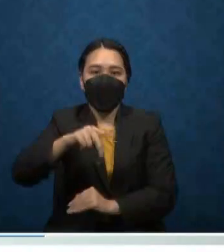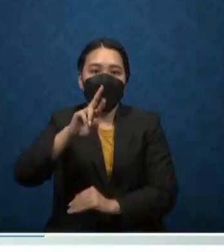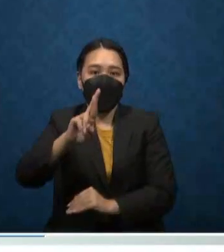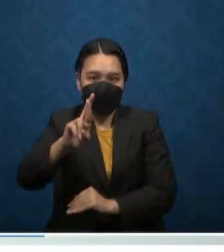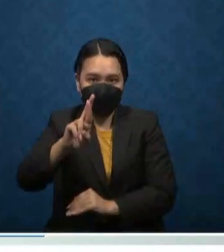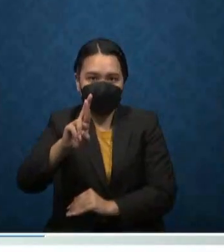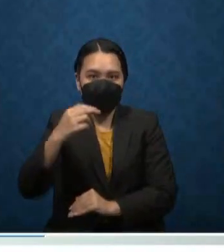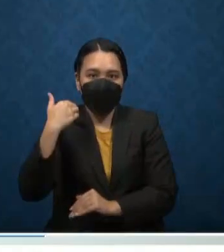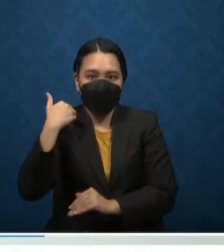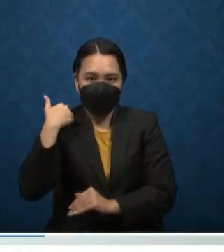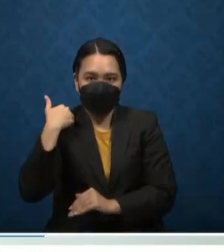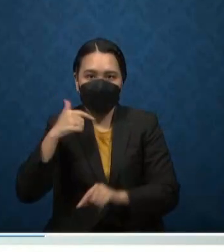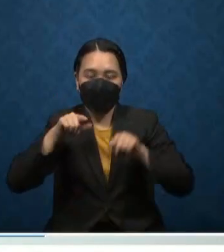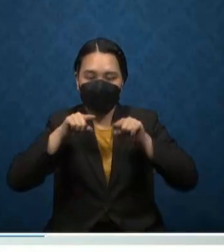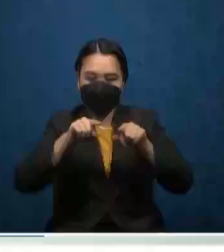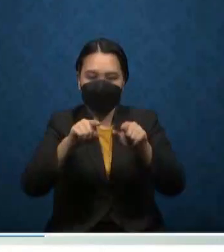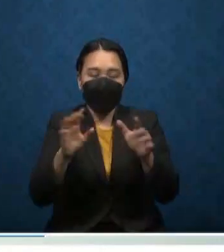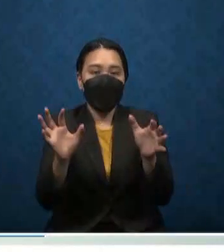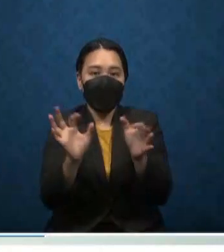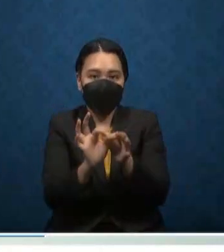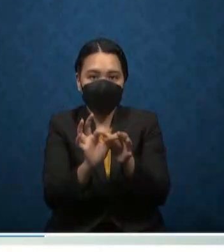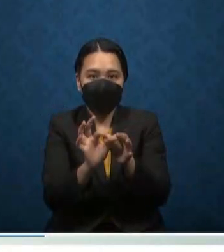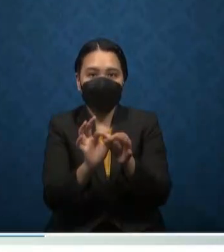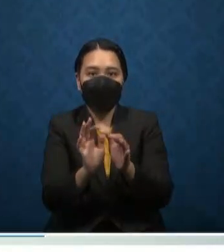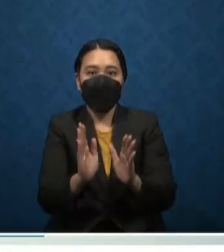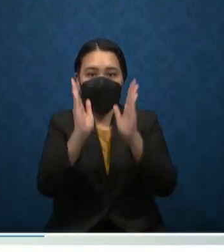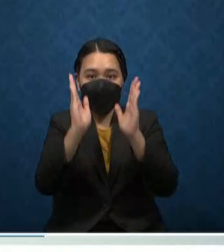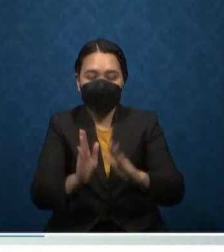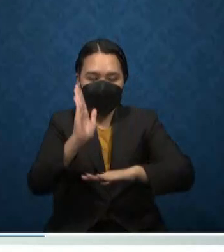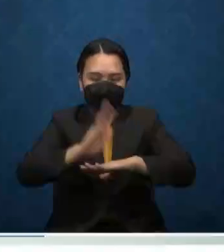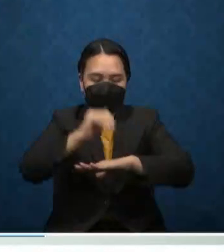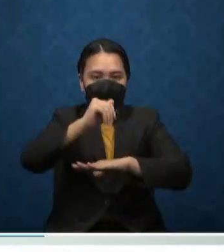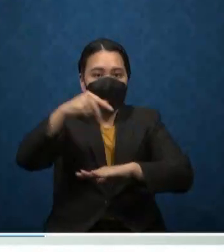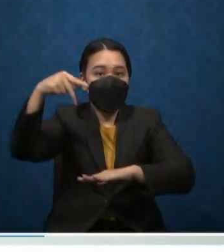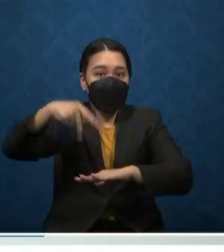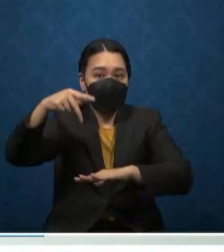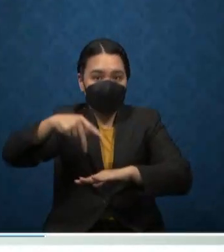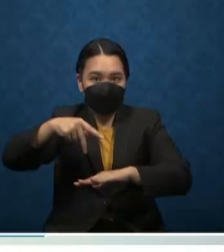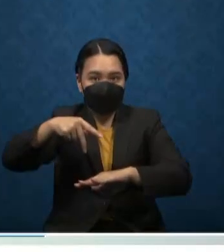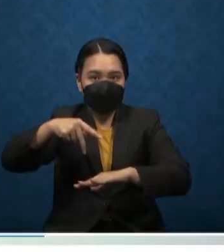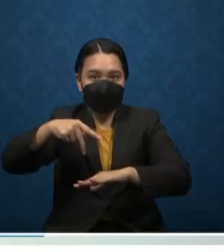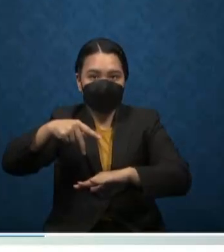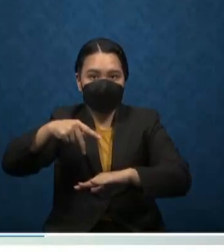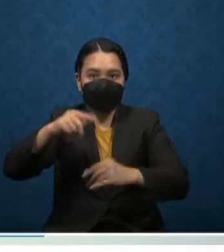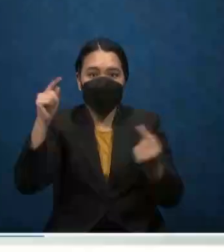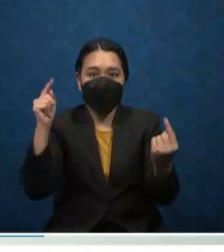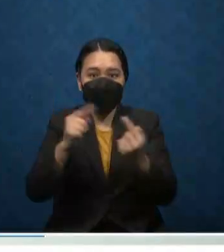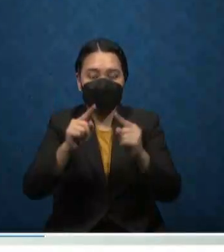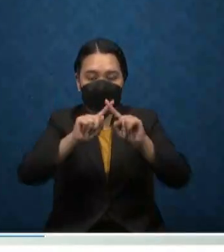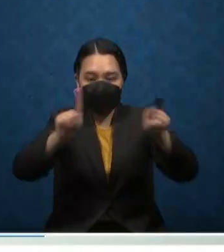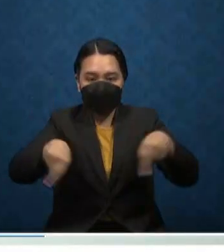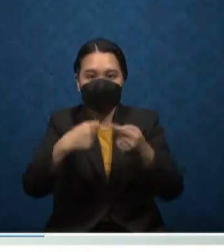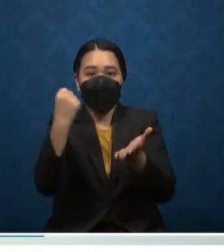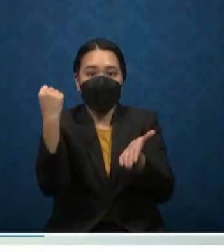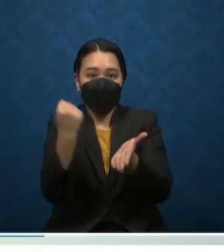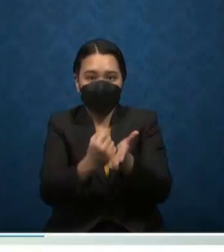ฉะนั้นถามว่าตัวนี้บุคคลที่มีสมรรถนะสูงนั้นจะเหมาะสมกับปริญญาบัตรเหล่านั้นหรือไม่